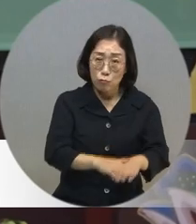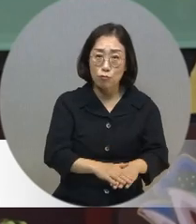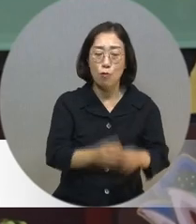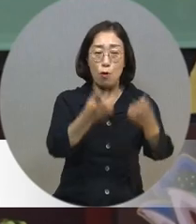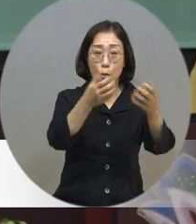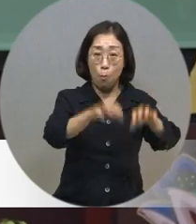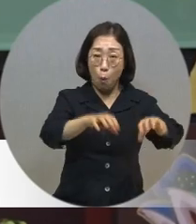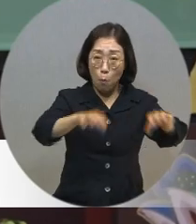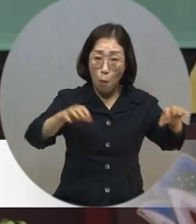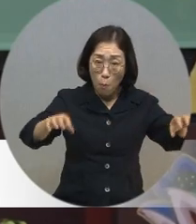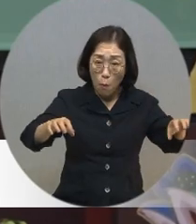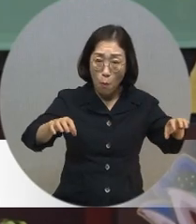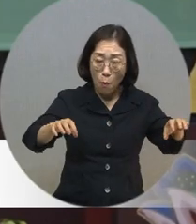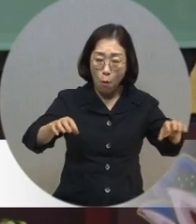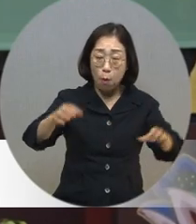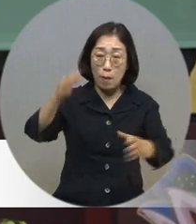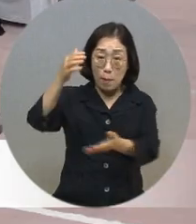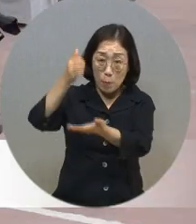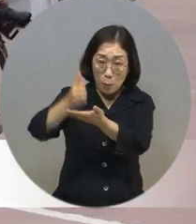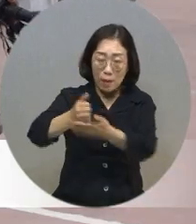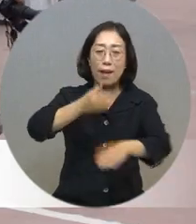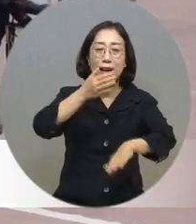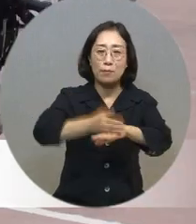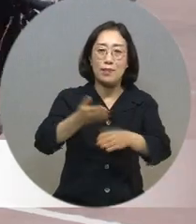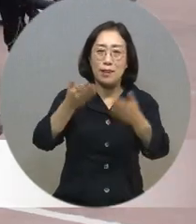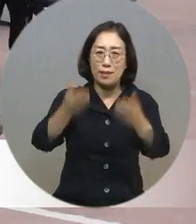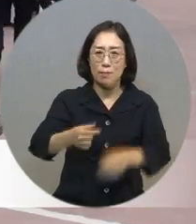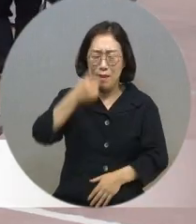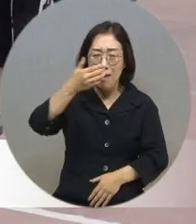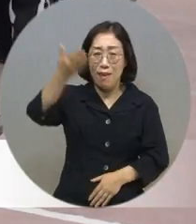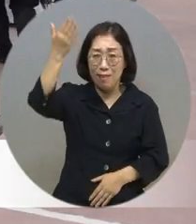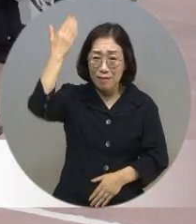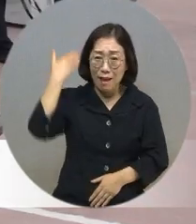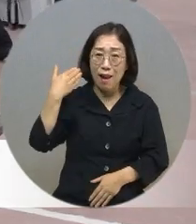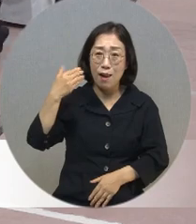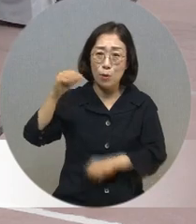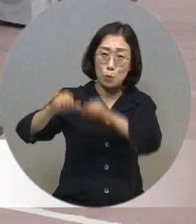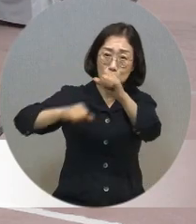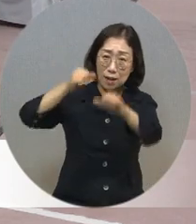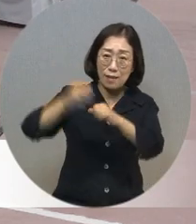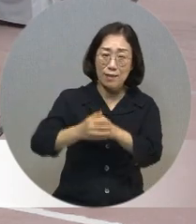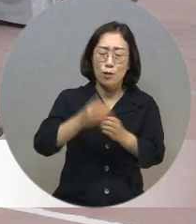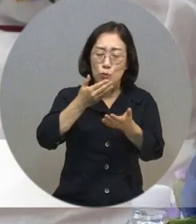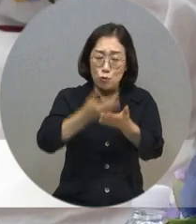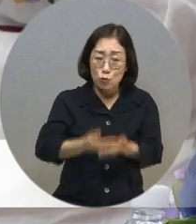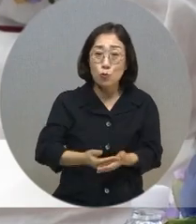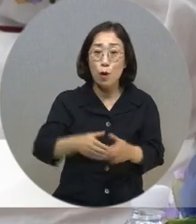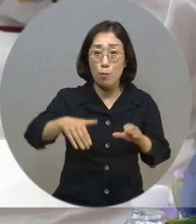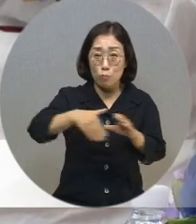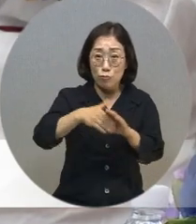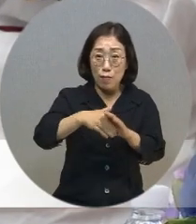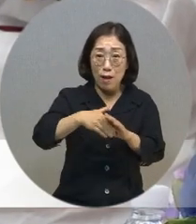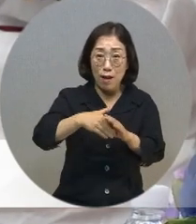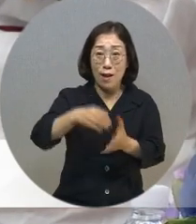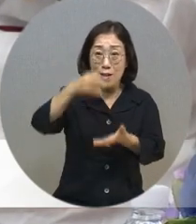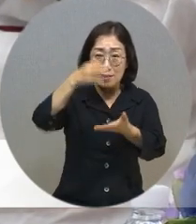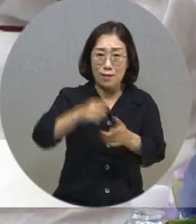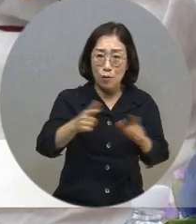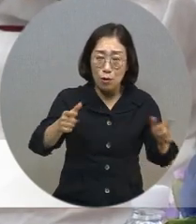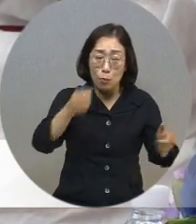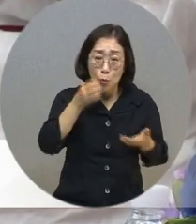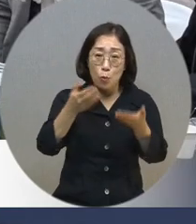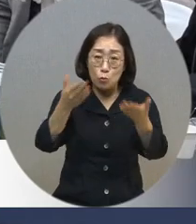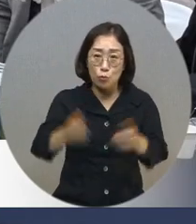박성 대표께 감사드린다며 선조들의 문화 유물에 대한 소중함을 리기 위해 역사와 문화가